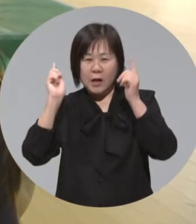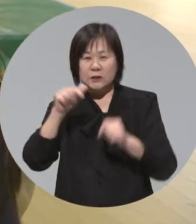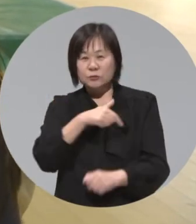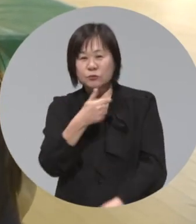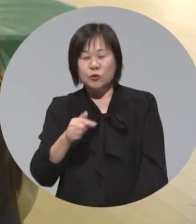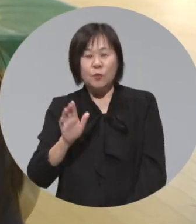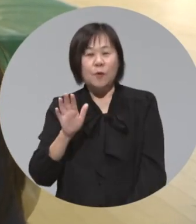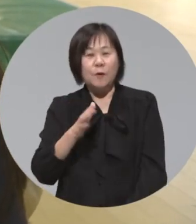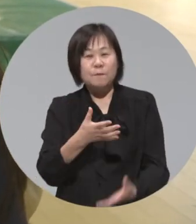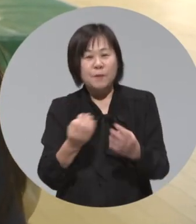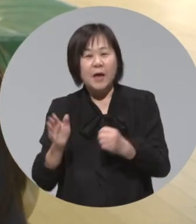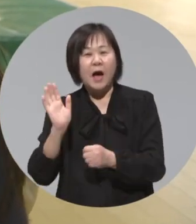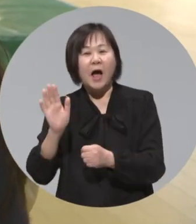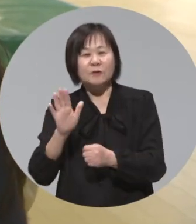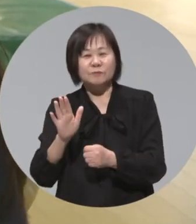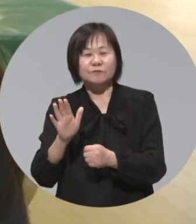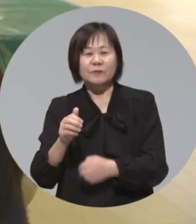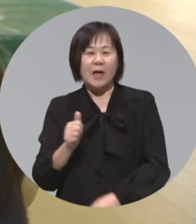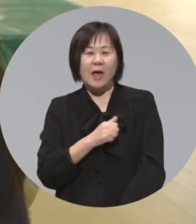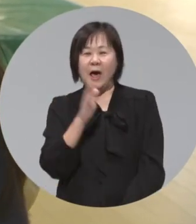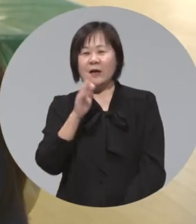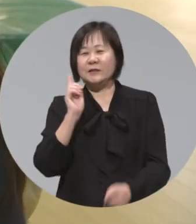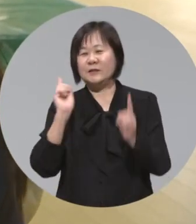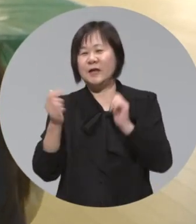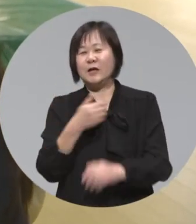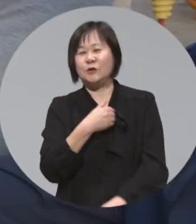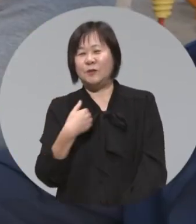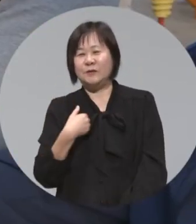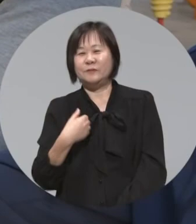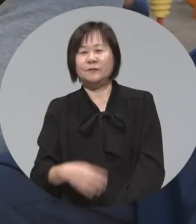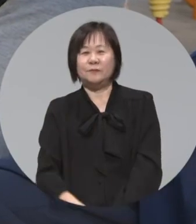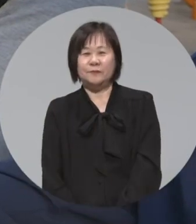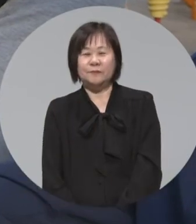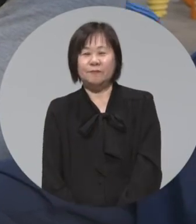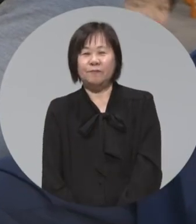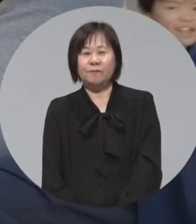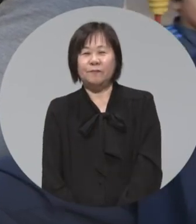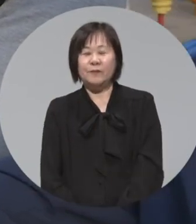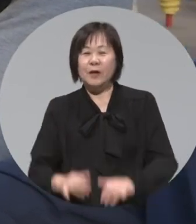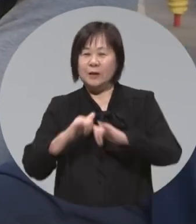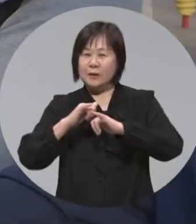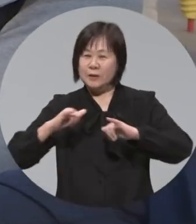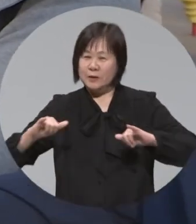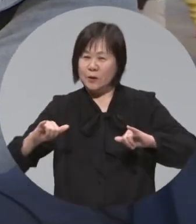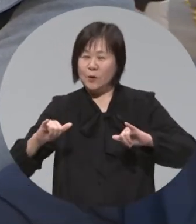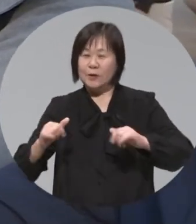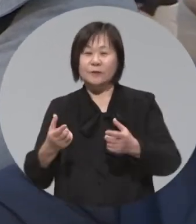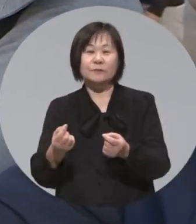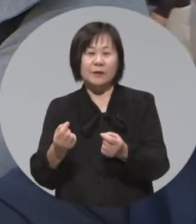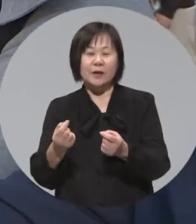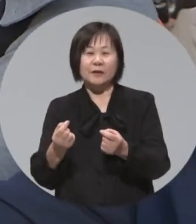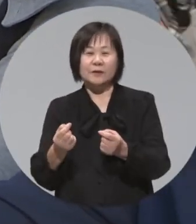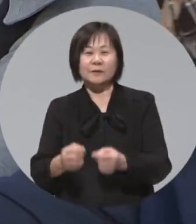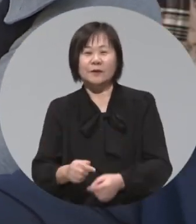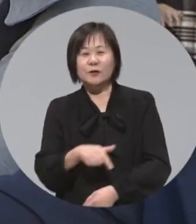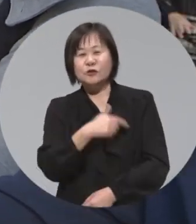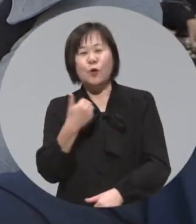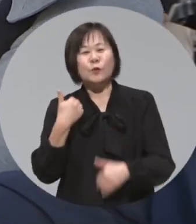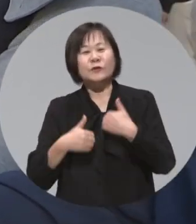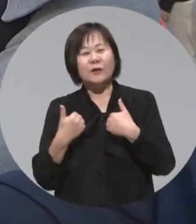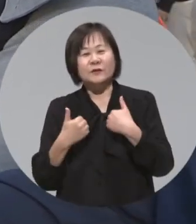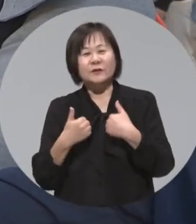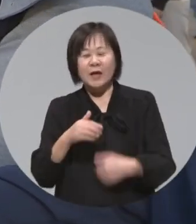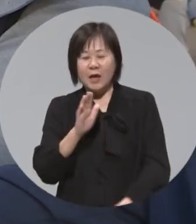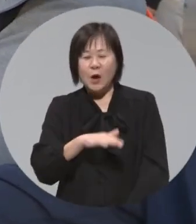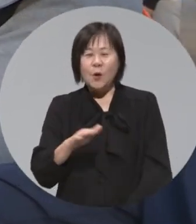飽きずに長い時間遊んでられるところがいいところだと思います。 広いですし、ですごい楽しい。やっぱり子ど